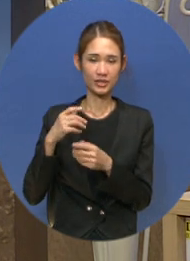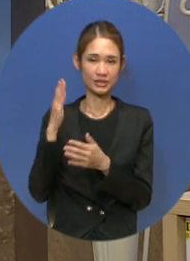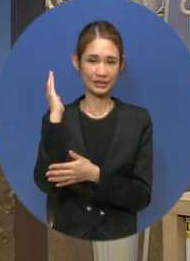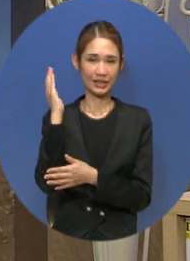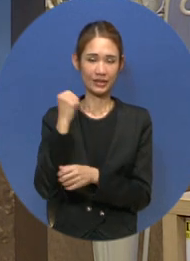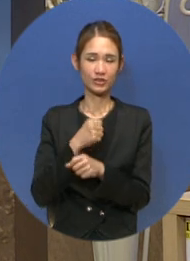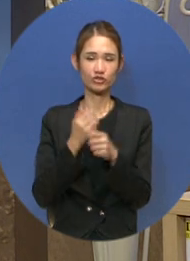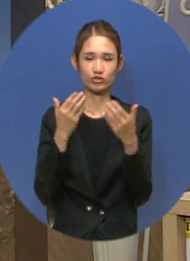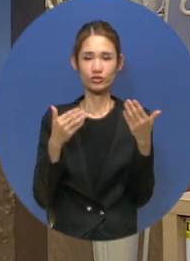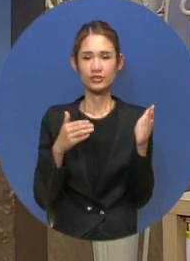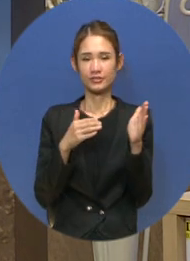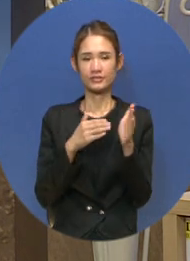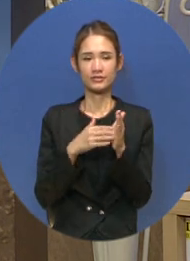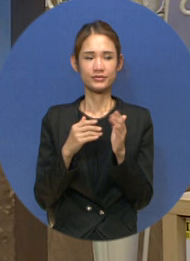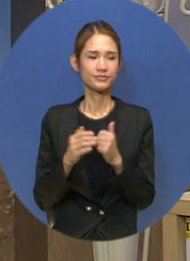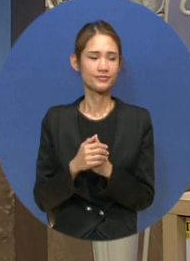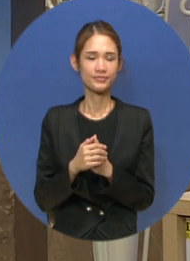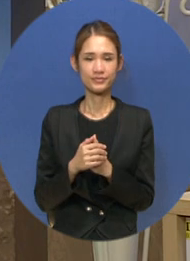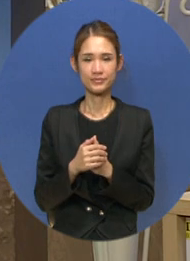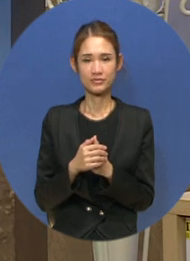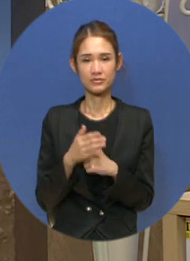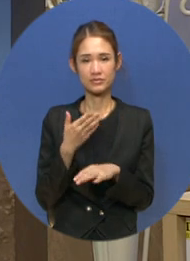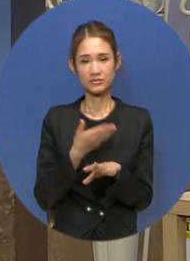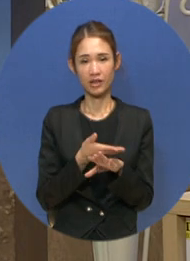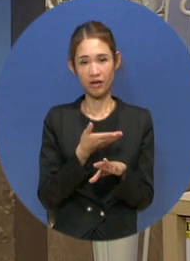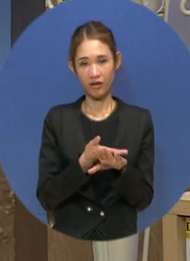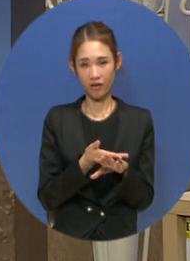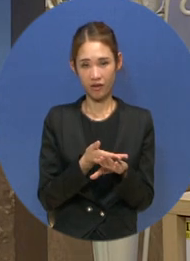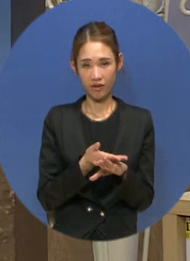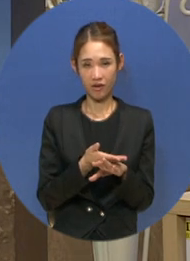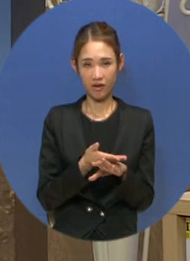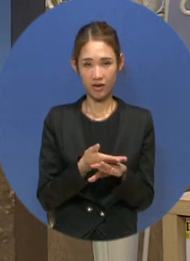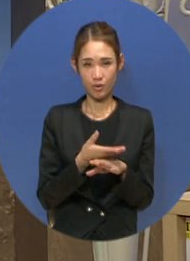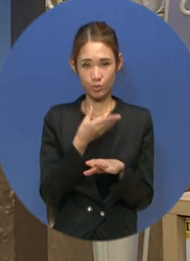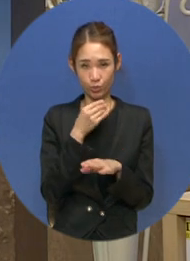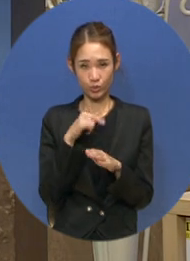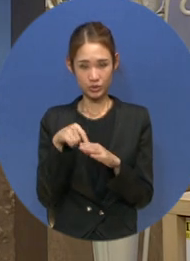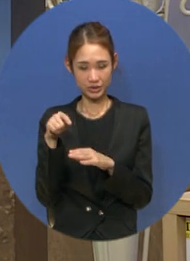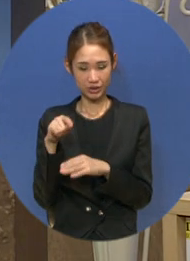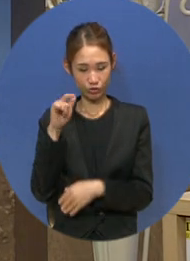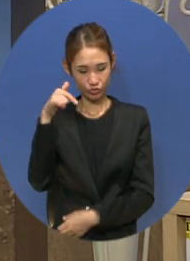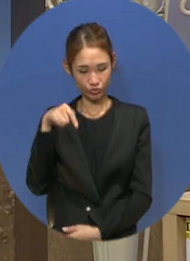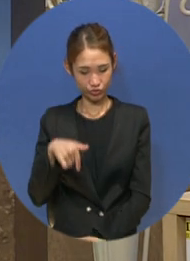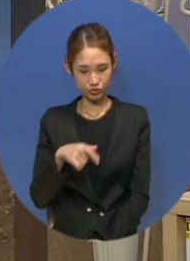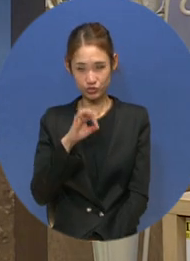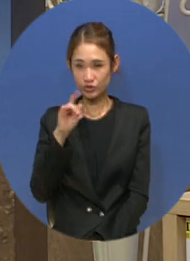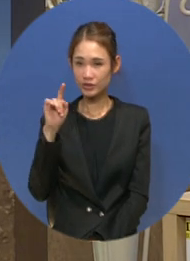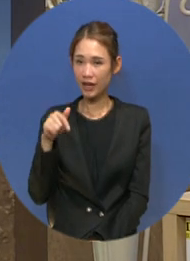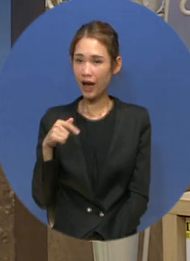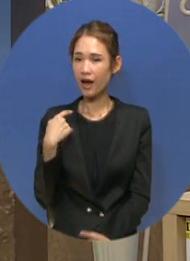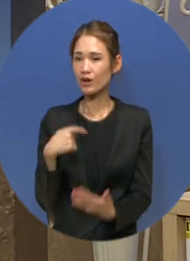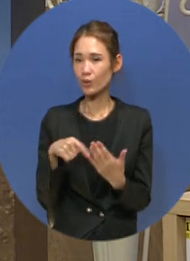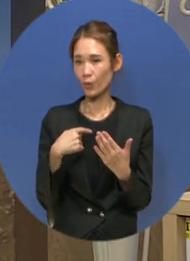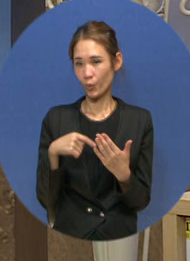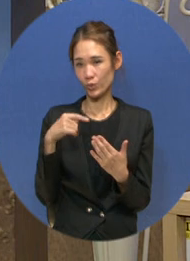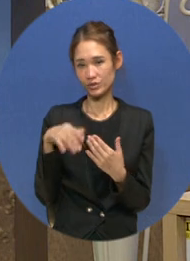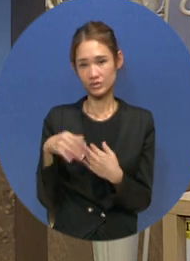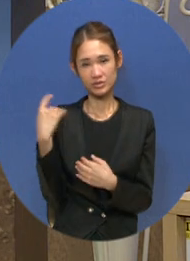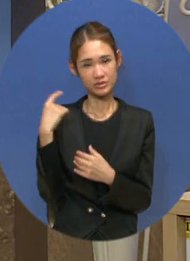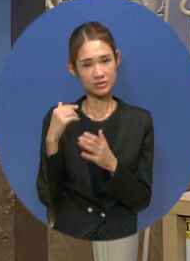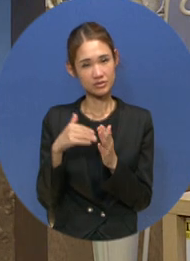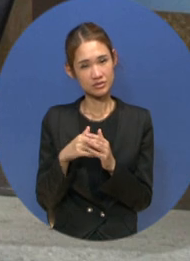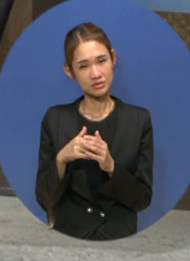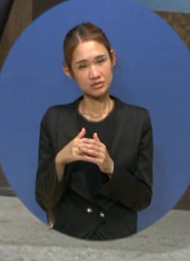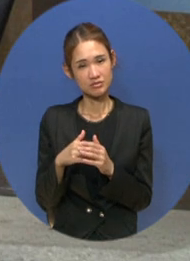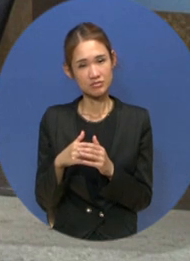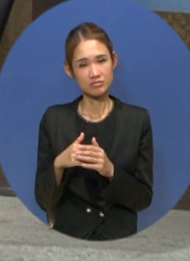캘리그라피 네, 얘기를 네. 해주셨잖아요. 그런데 그 밖에도 또 복지관 국악 교실 사업도 하신다고 들었습니다. 예, 뭐